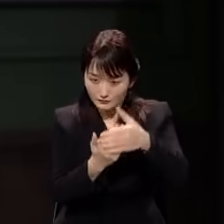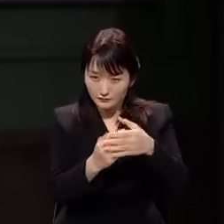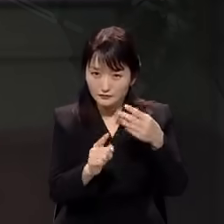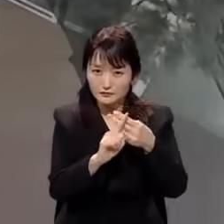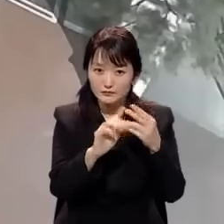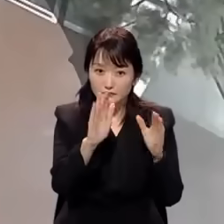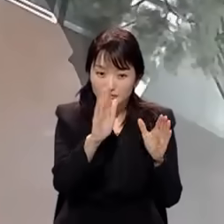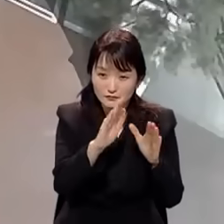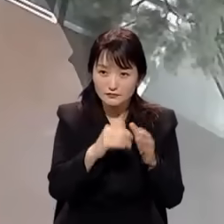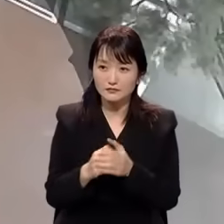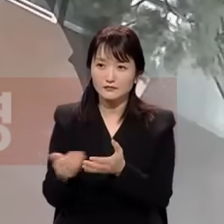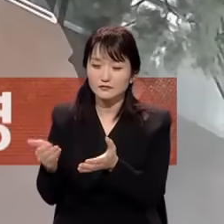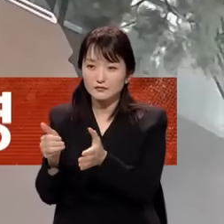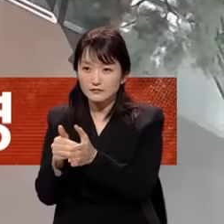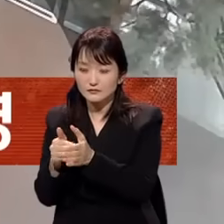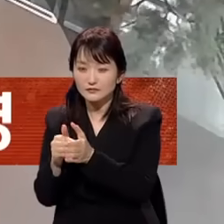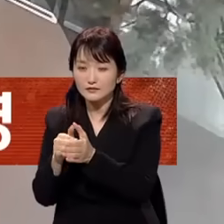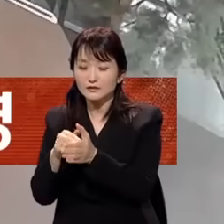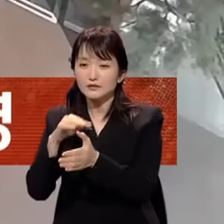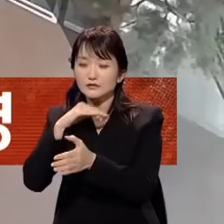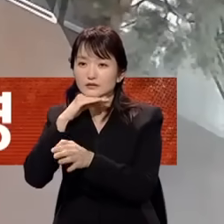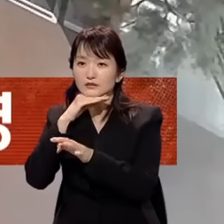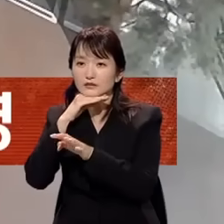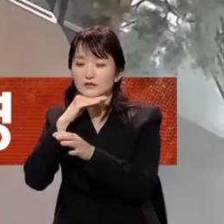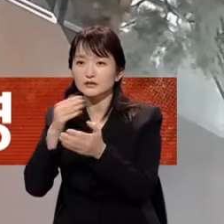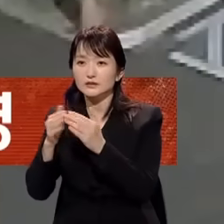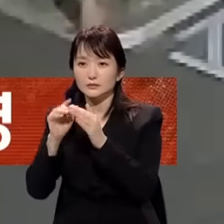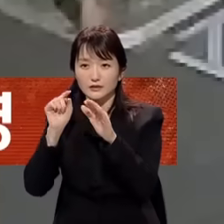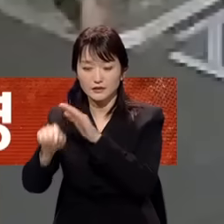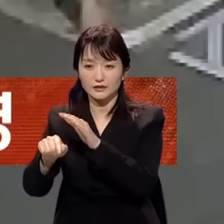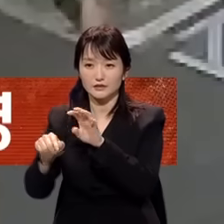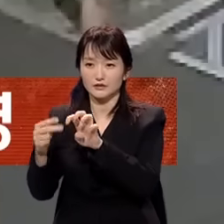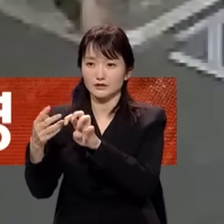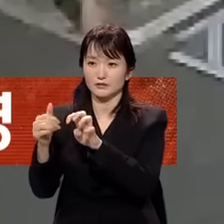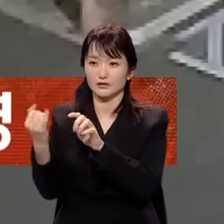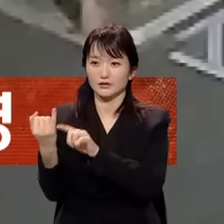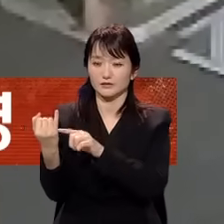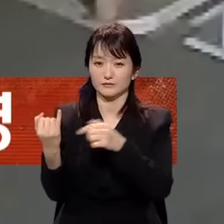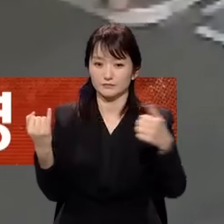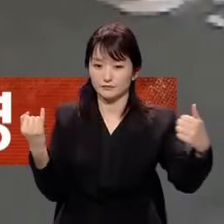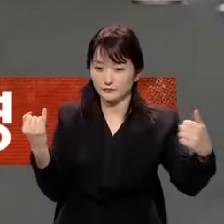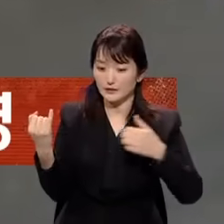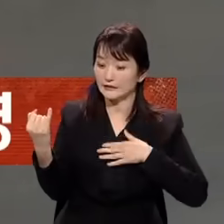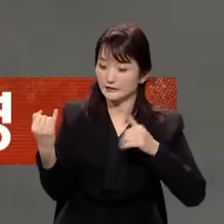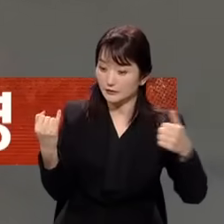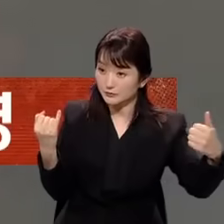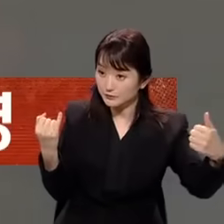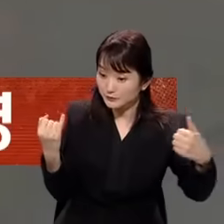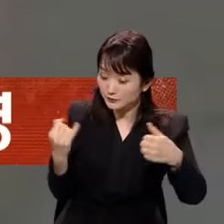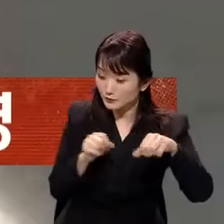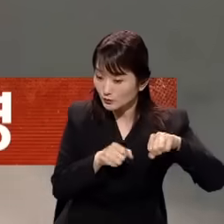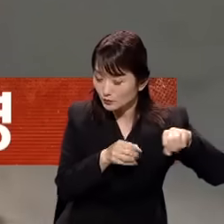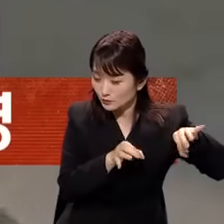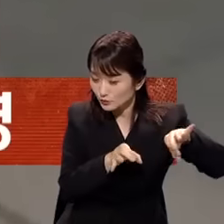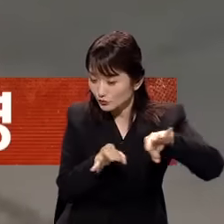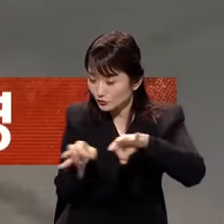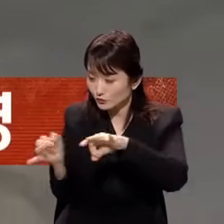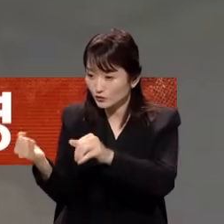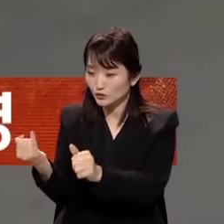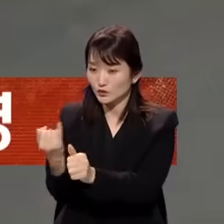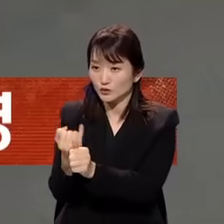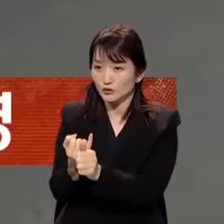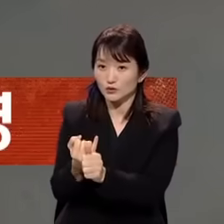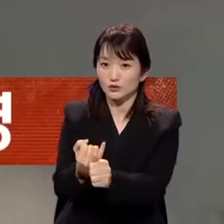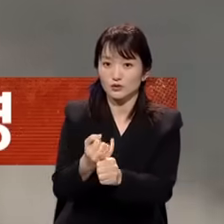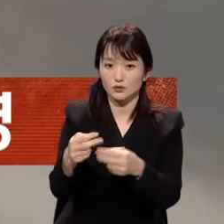중학생은 퇴근 중이던 40대 여성에게 지인인 척 접근을 했습니다. 오토바이로 데려다 주겠다고 한 뒤에 한 초등학교로 끌고 가서